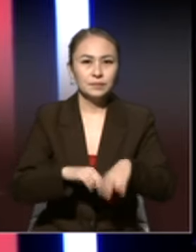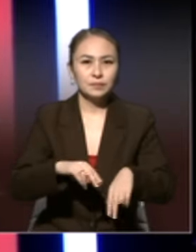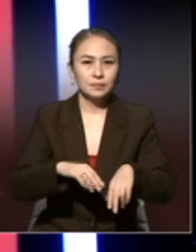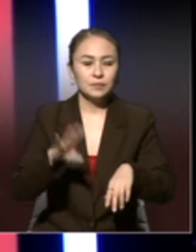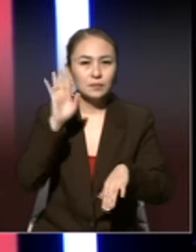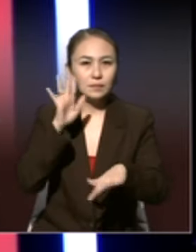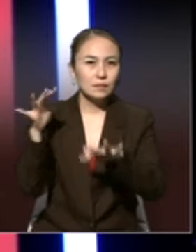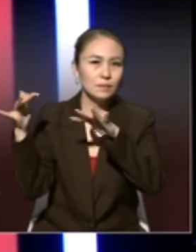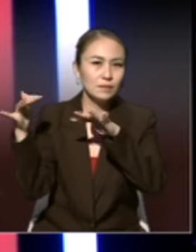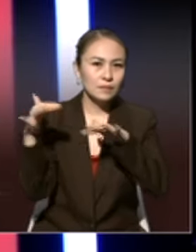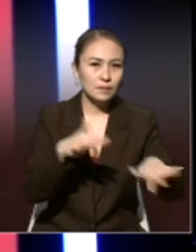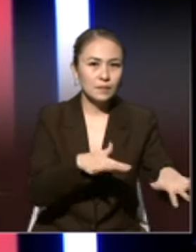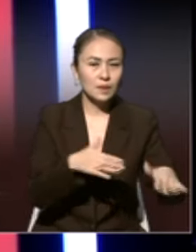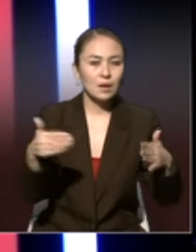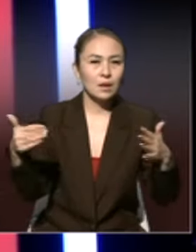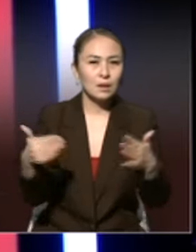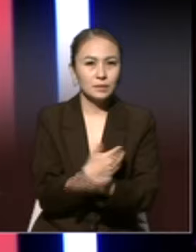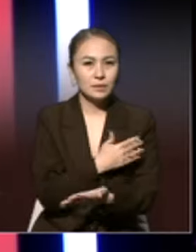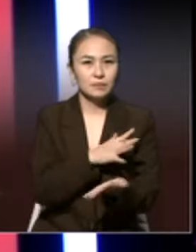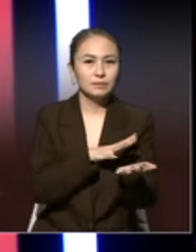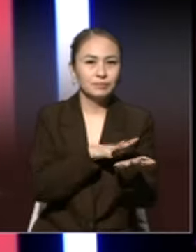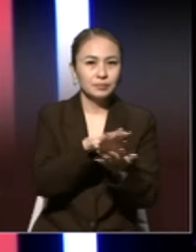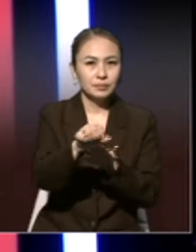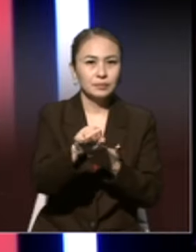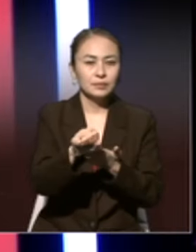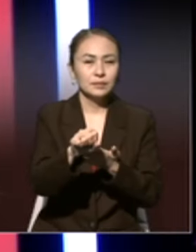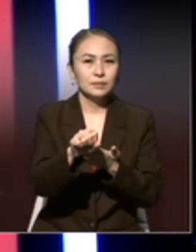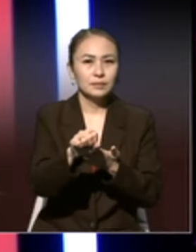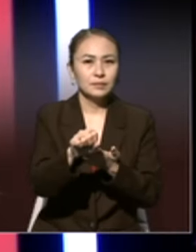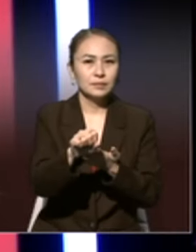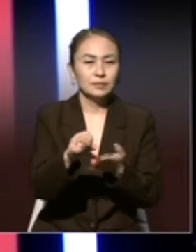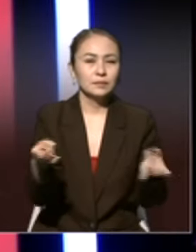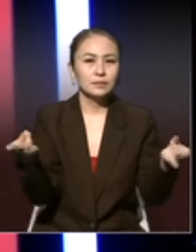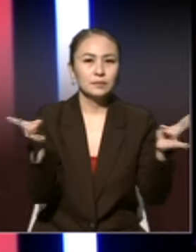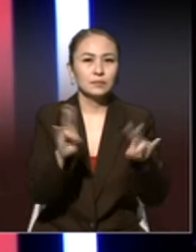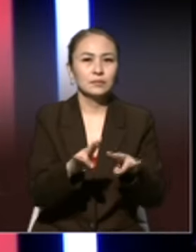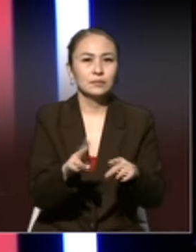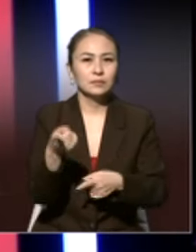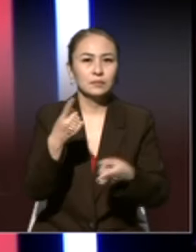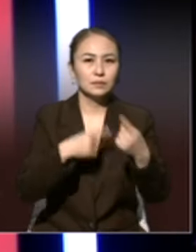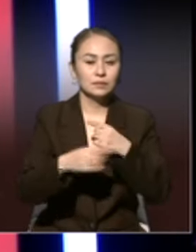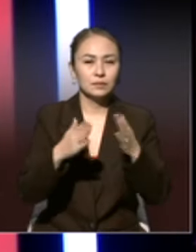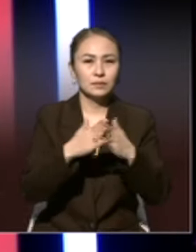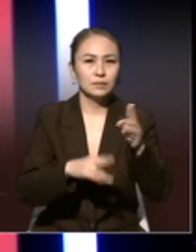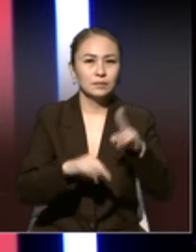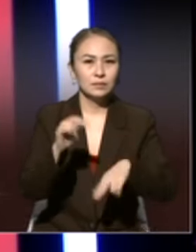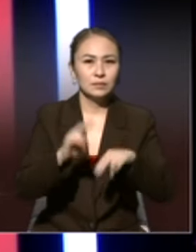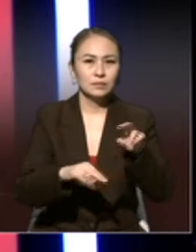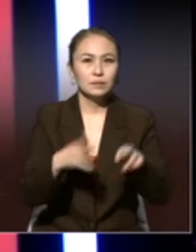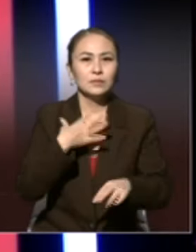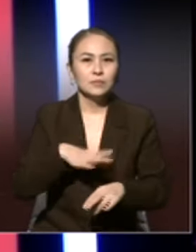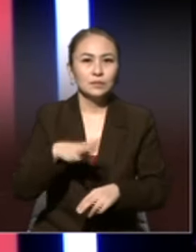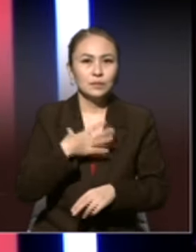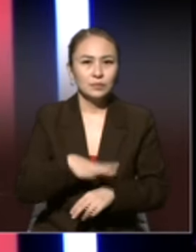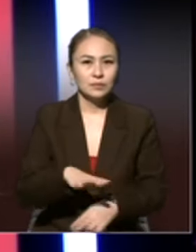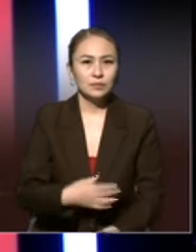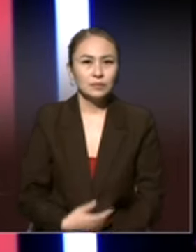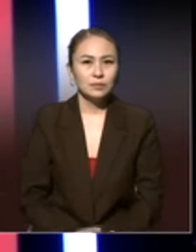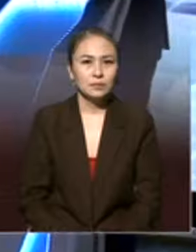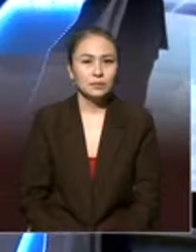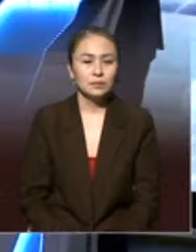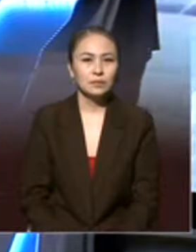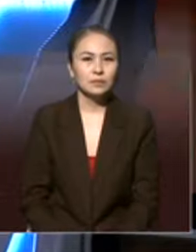қайттан келеді, жаңағы жерді шайып кетеді, су жер үй судың астында қалады. Қайтадан сол жерге соғады. Неге соғады?